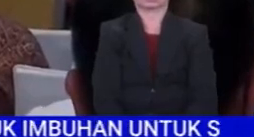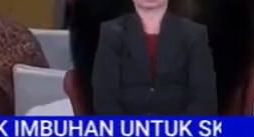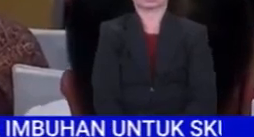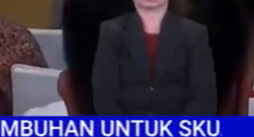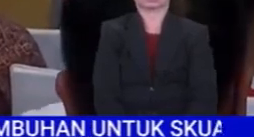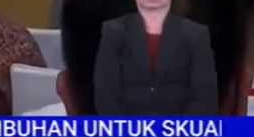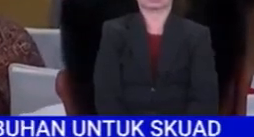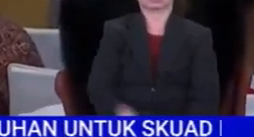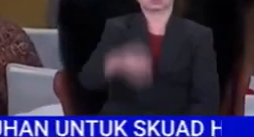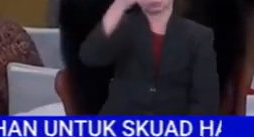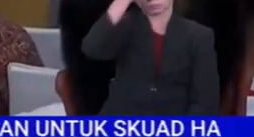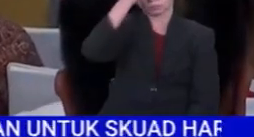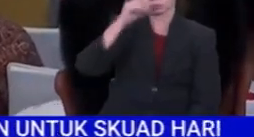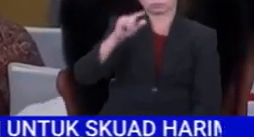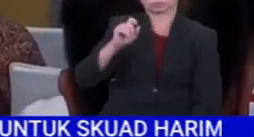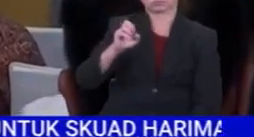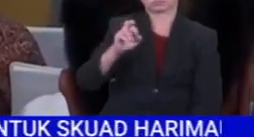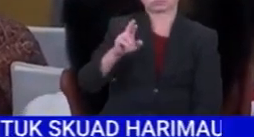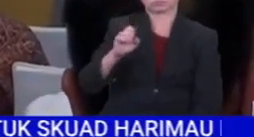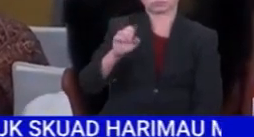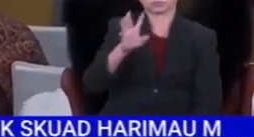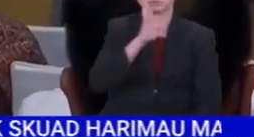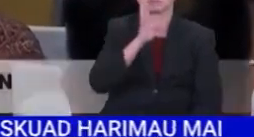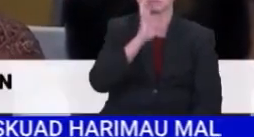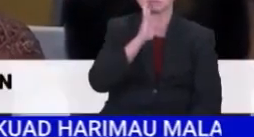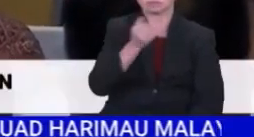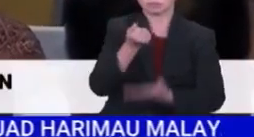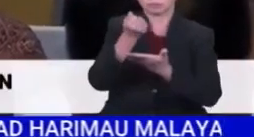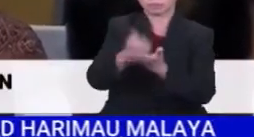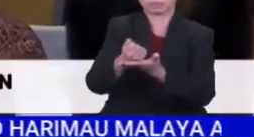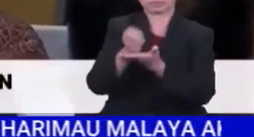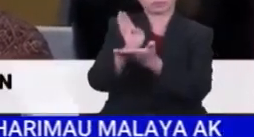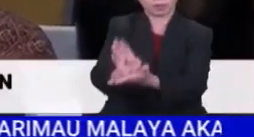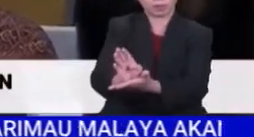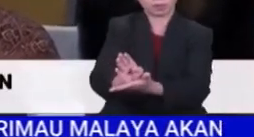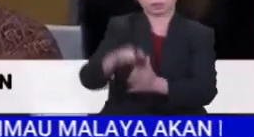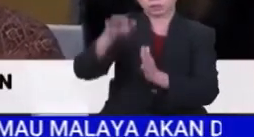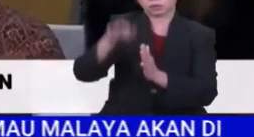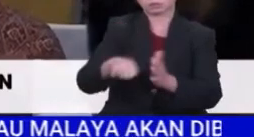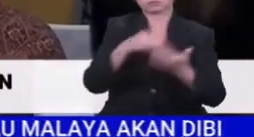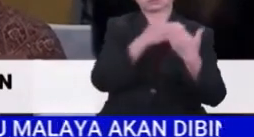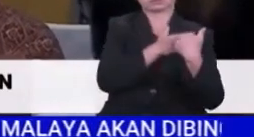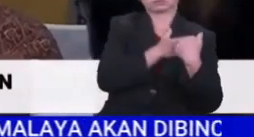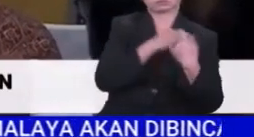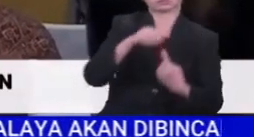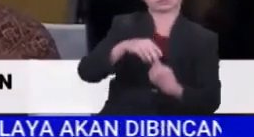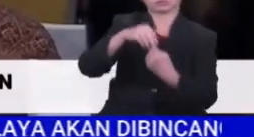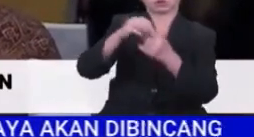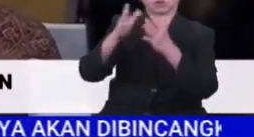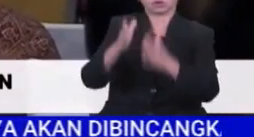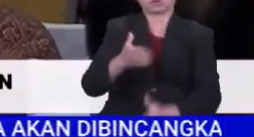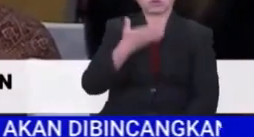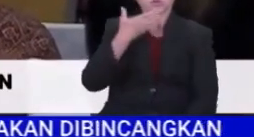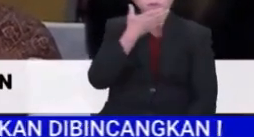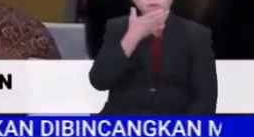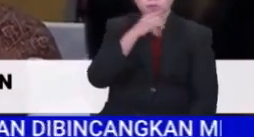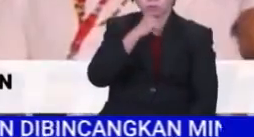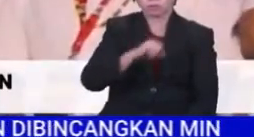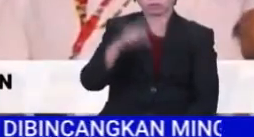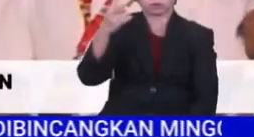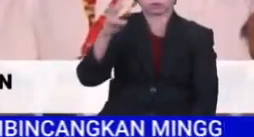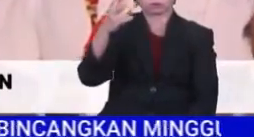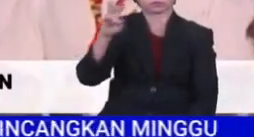jelas Datuk gerentam Jabu bantuan ini diberikan bagi mengurangkan beban khusus kepada Golongan muda yang berumur